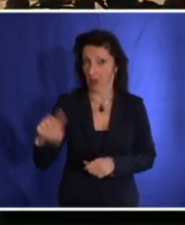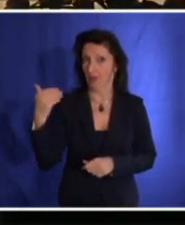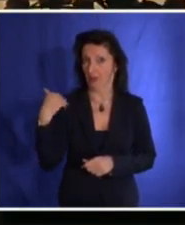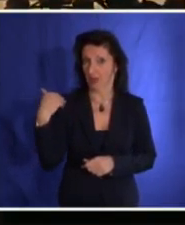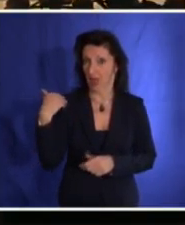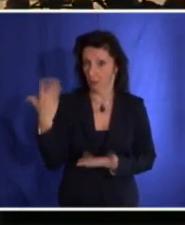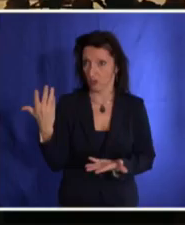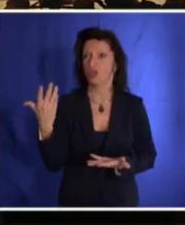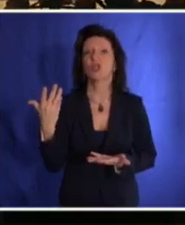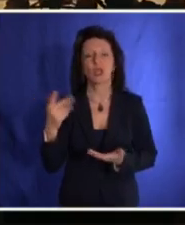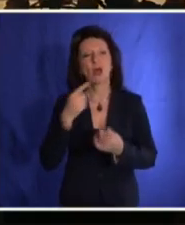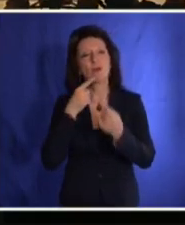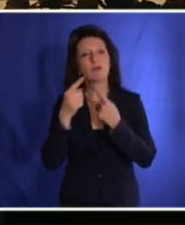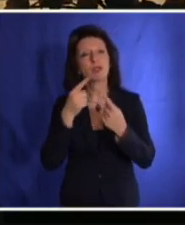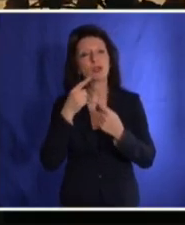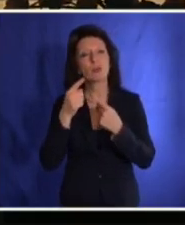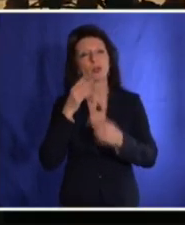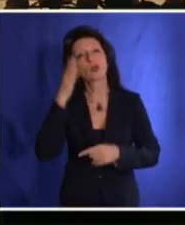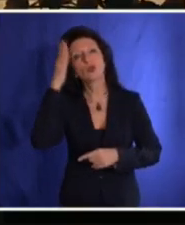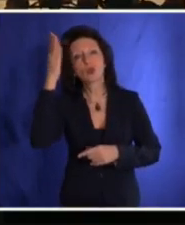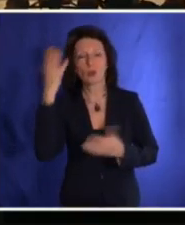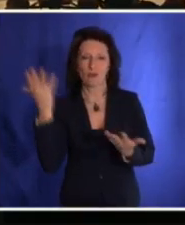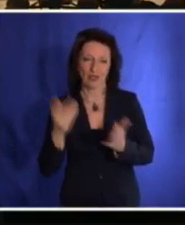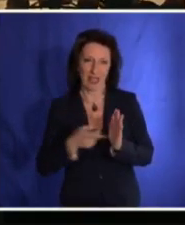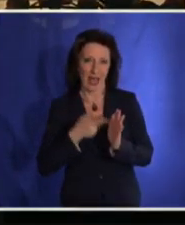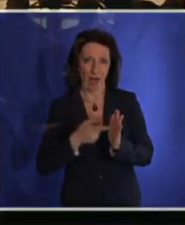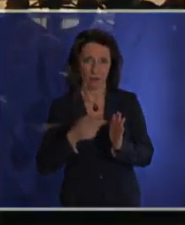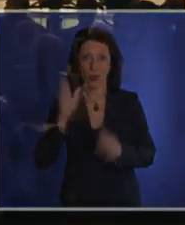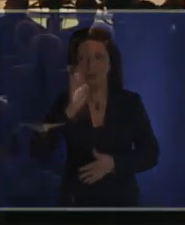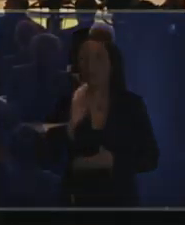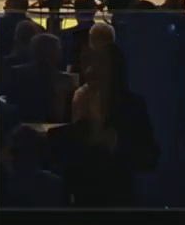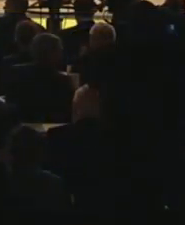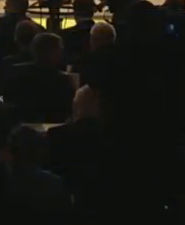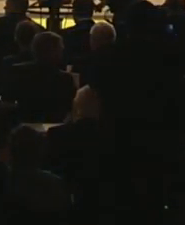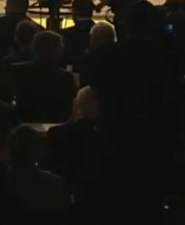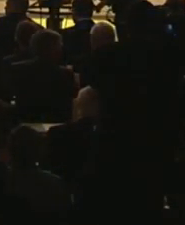Zukunft diskutiert. Lieber Wolfgang, ich bitte um deine Ausführungen.